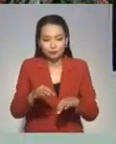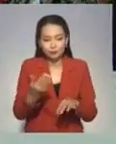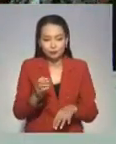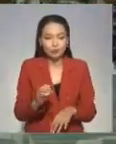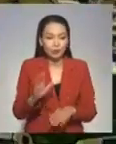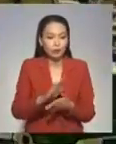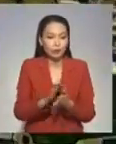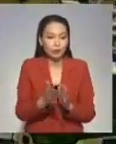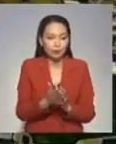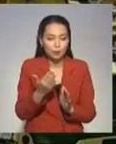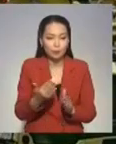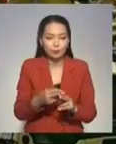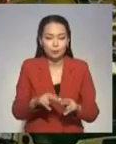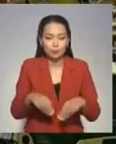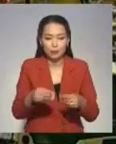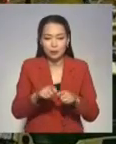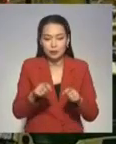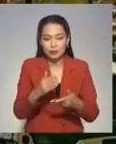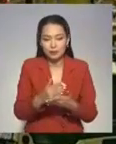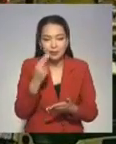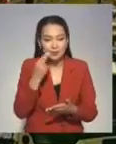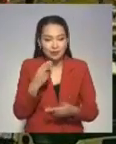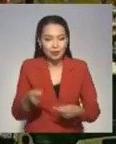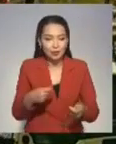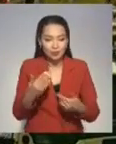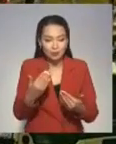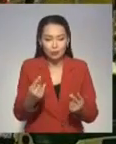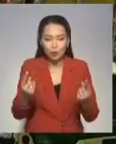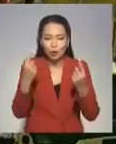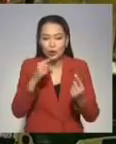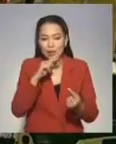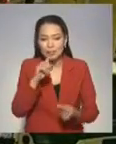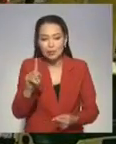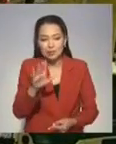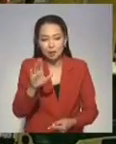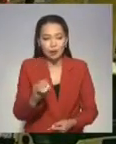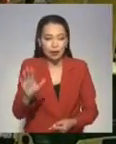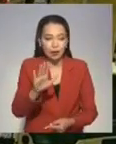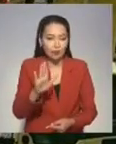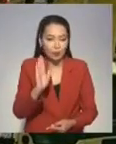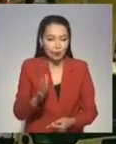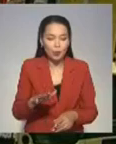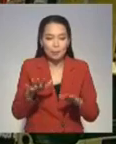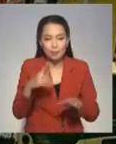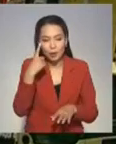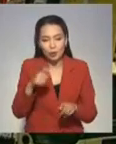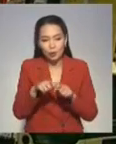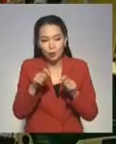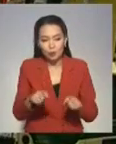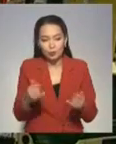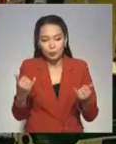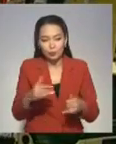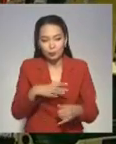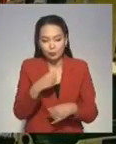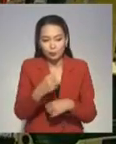географическое положение обязывает. Для китайских товаров Казахстан – это выход на крупные рынки Западной Евразии. Президент лично запустил строительство логистического